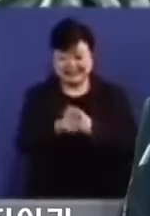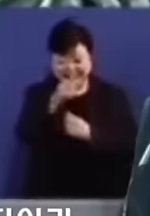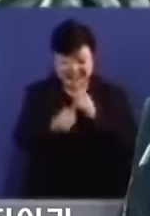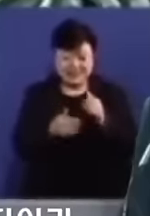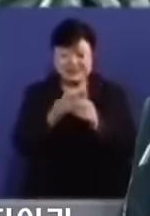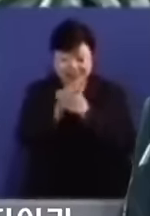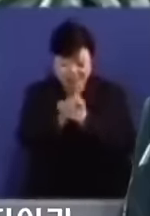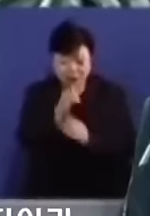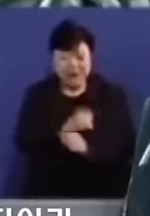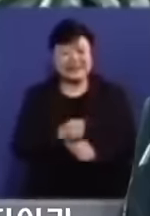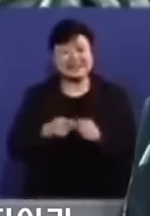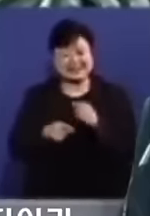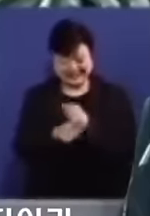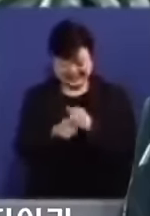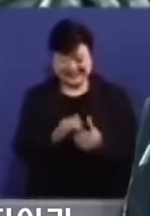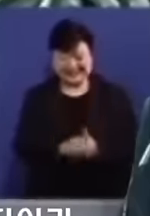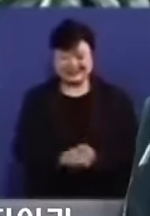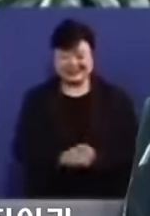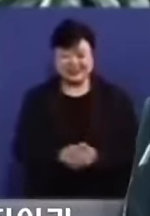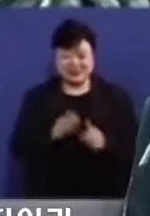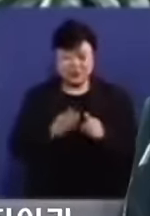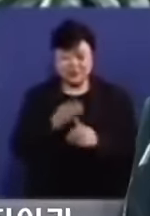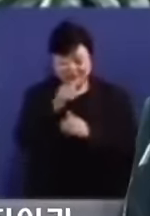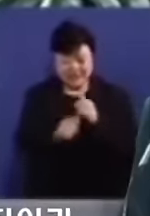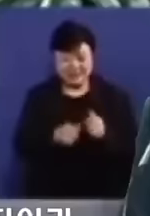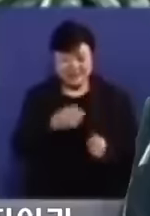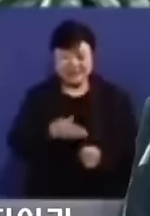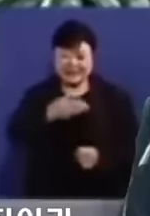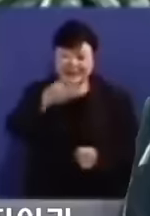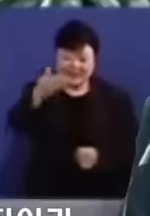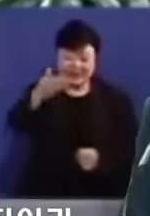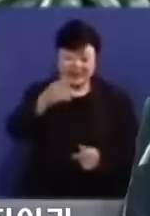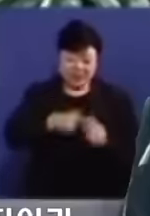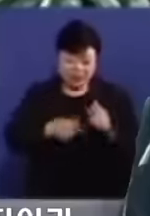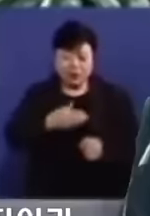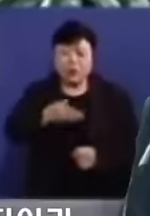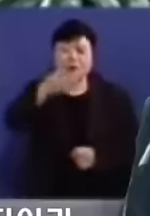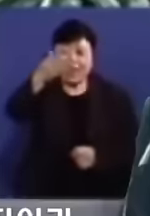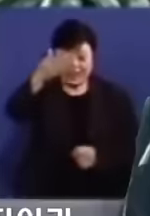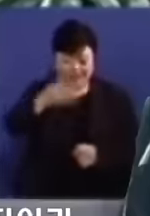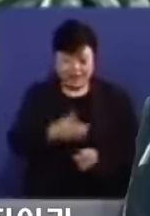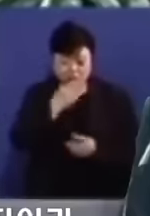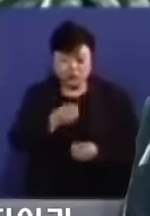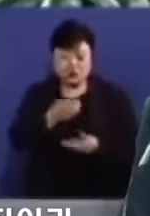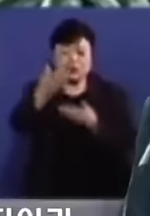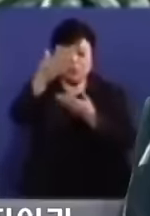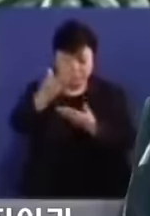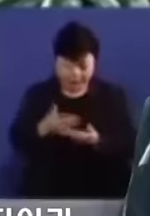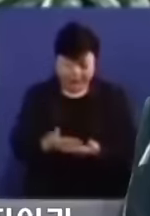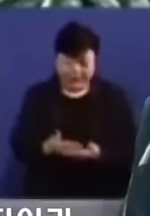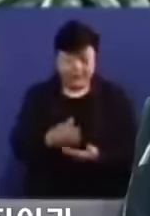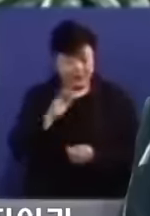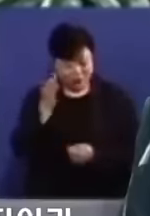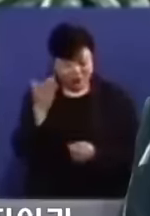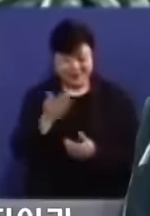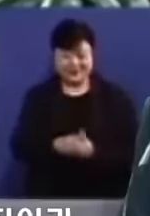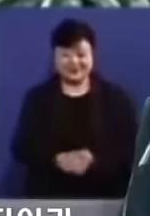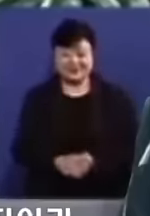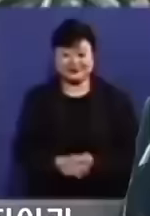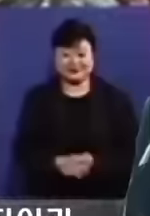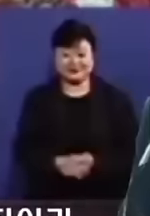하나님이 찌르는 것입니다. 구하면 한 단계 또 높은 단계로 축복을 받아 나아갈 수가 있는